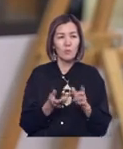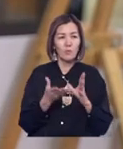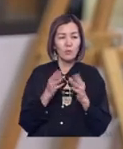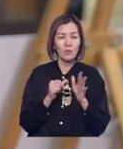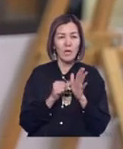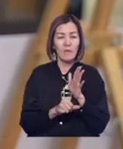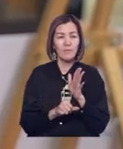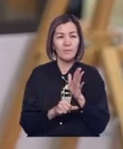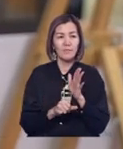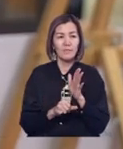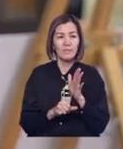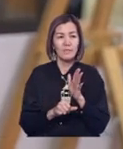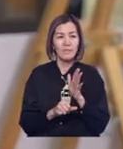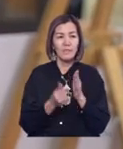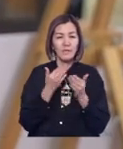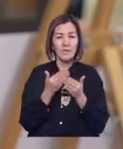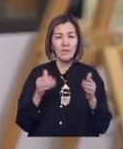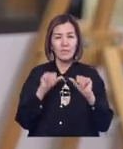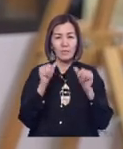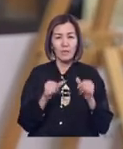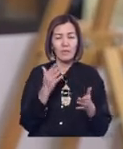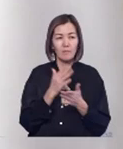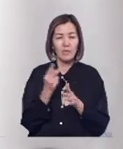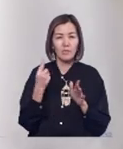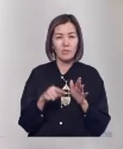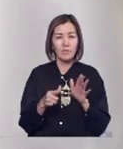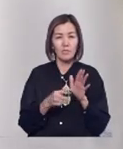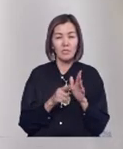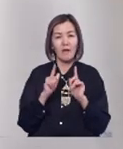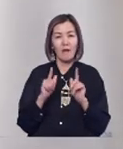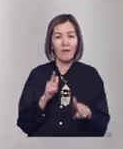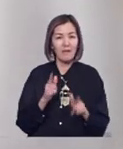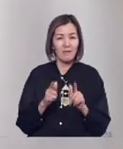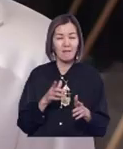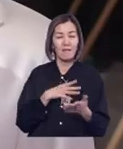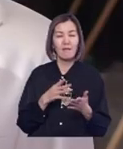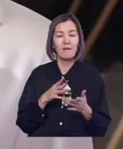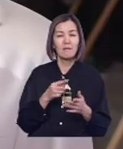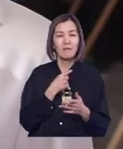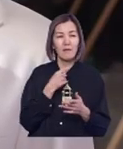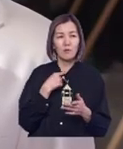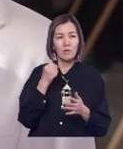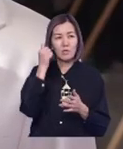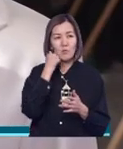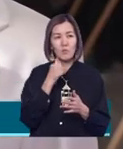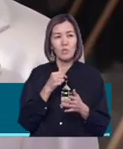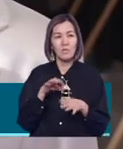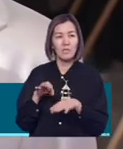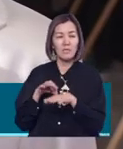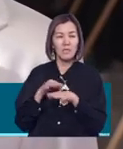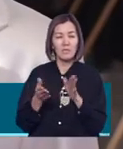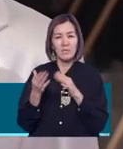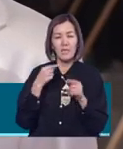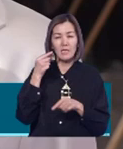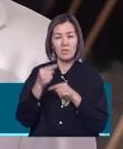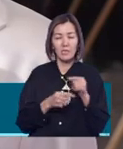60-тан астам экспонат қойылды, соның ішінде 27-сі түпнұсқа экспонаттар. Сонымен қатар Талдықорғанның көнеден келе жатқан осы